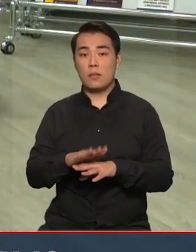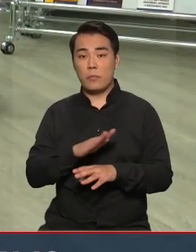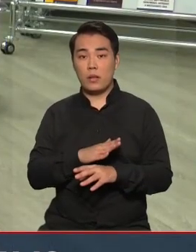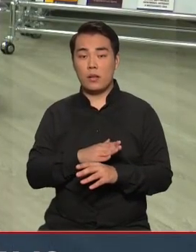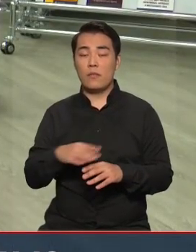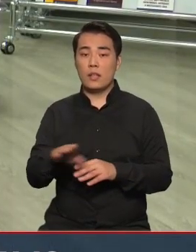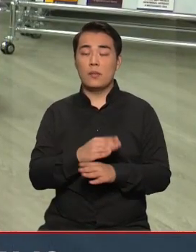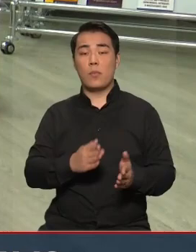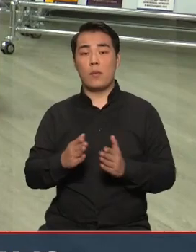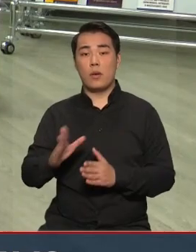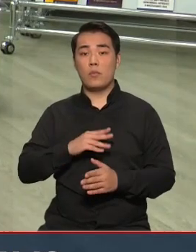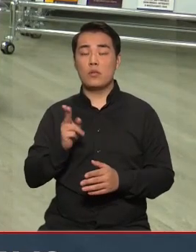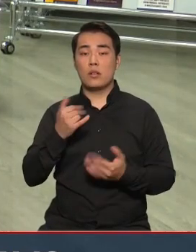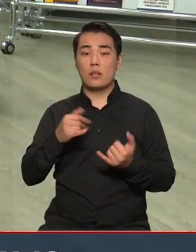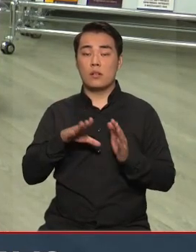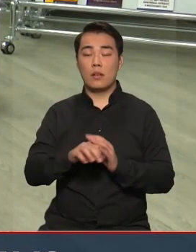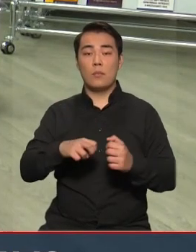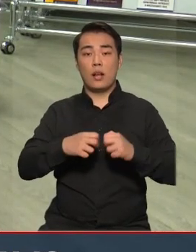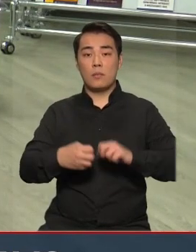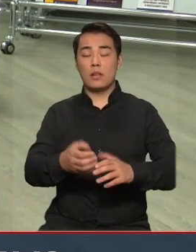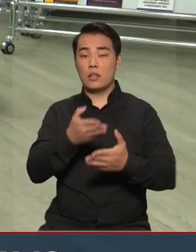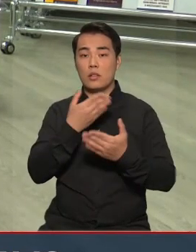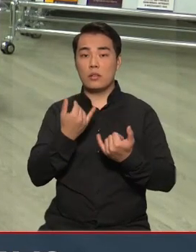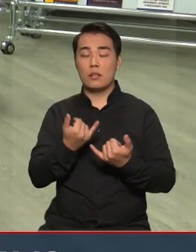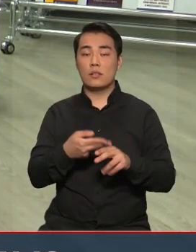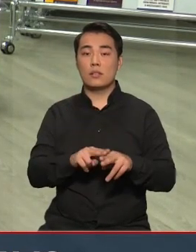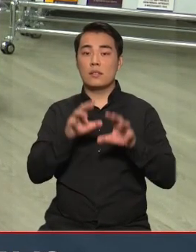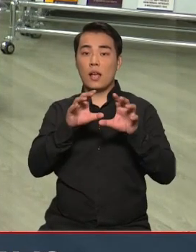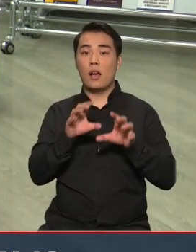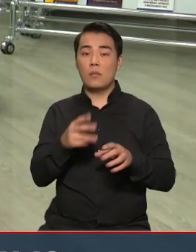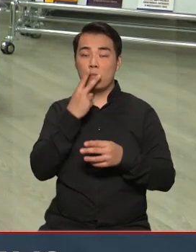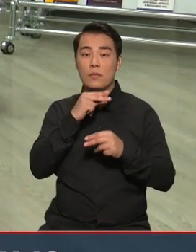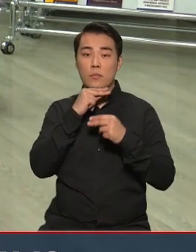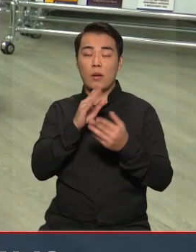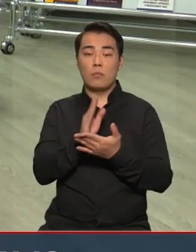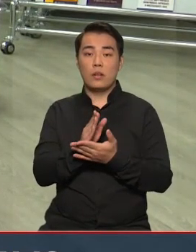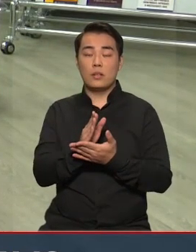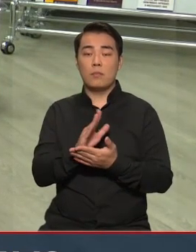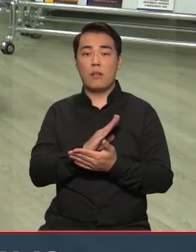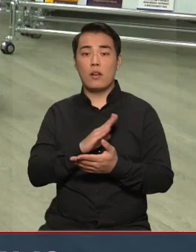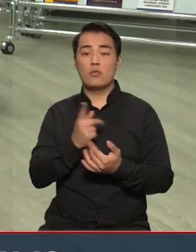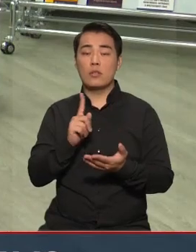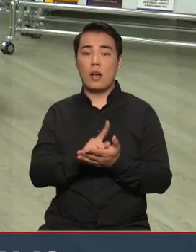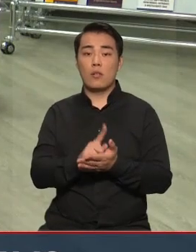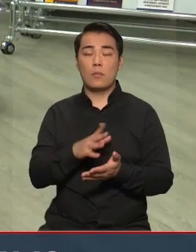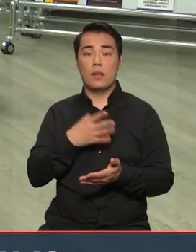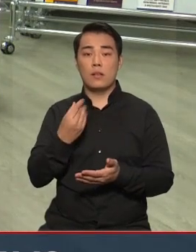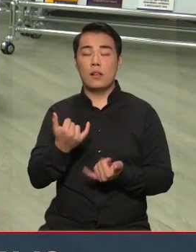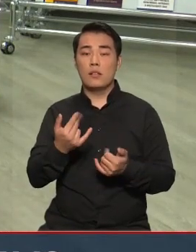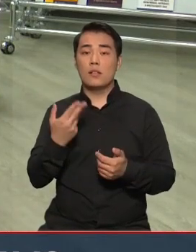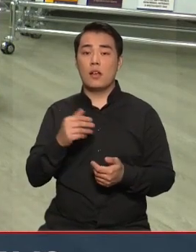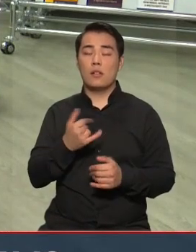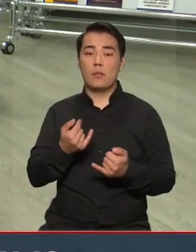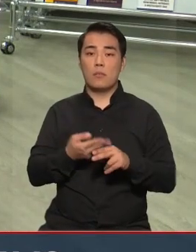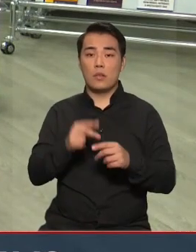реттелді бәрі де. Ешқандай өз жерден мәселе жоқ қазір. Біздердің заңда түгелімен көрсетіп отырмыз да. Бұрында да ол налог жөнінде болды. Әрине, иә, бізде қарсы емеспіз,